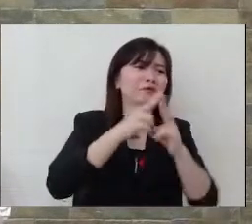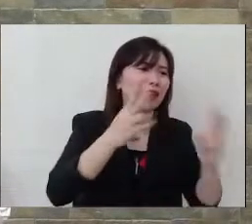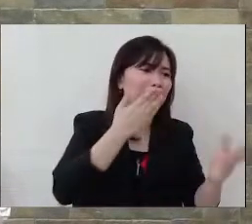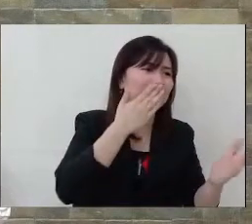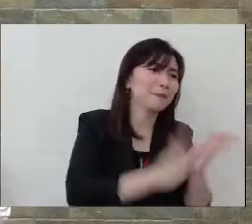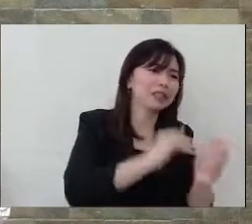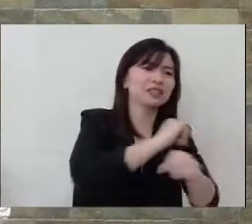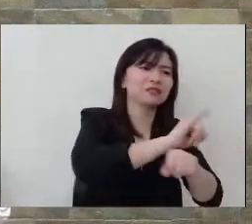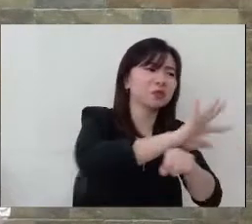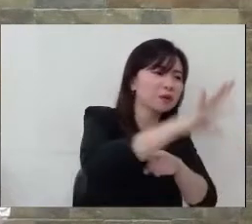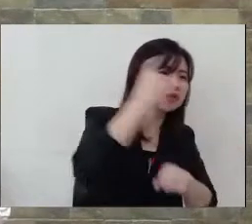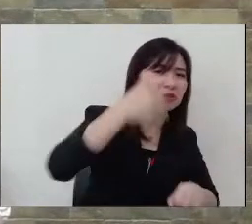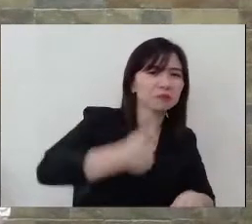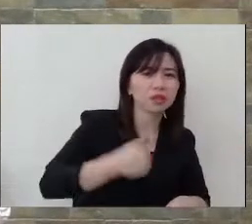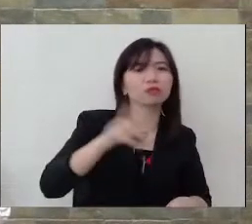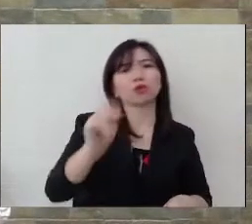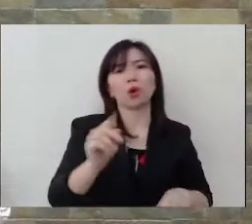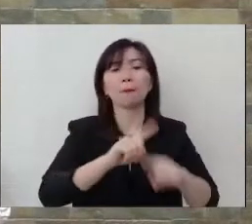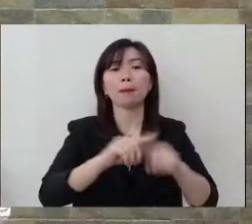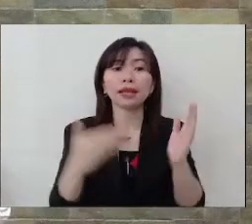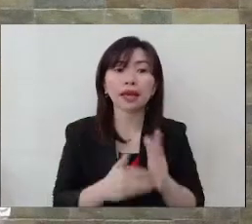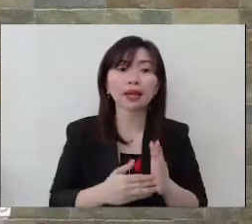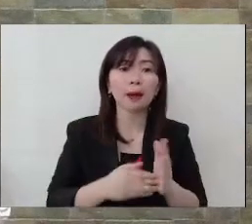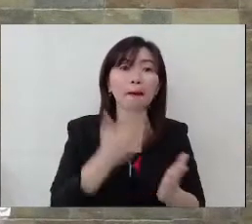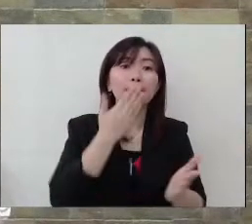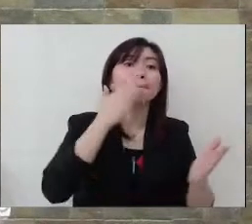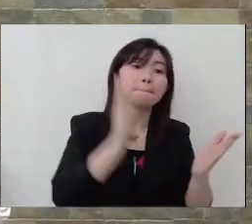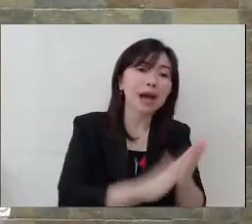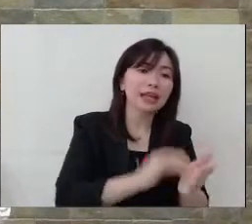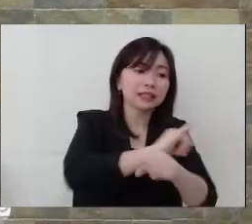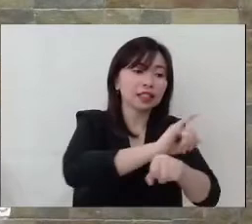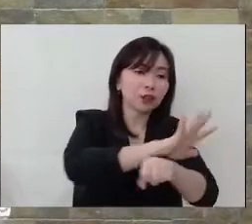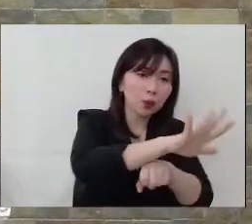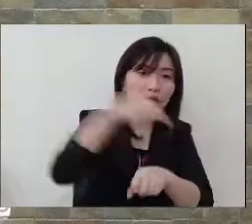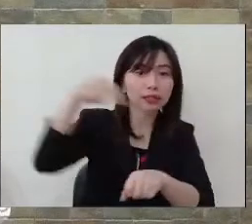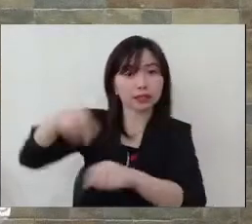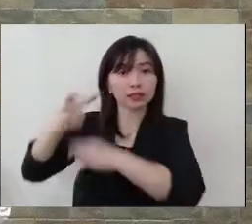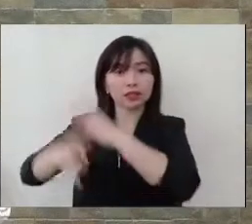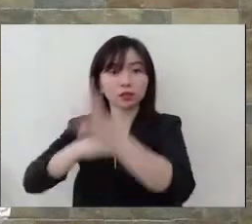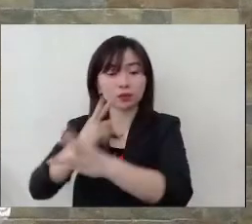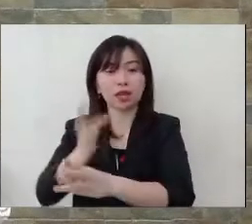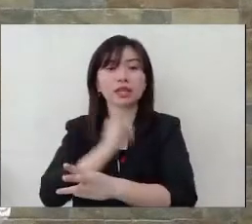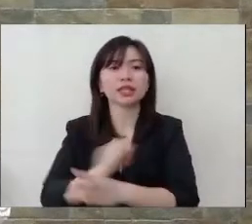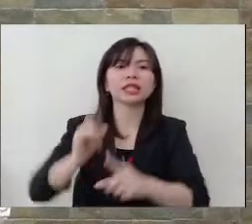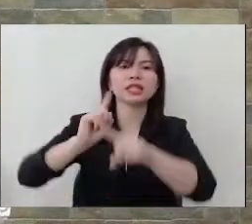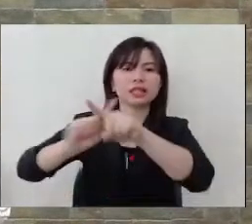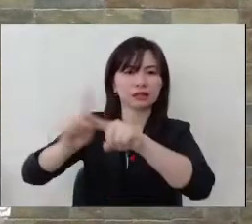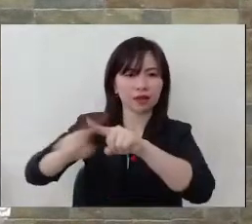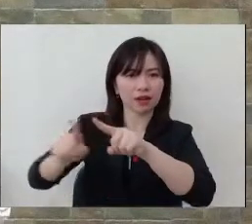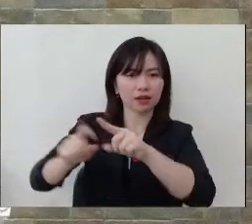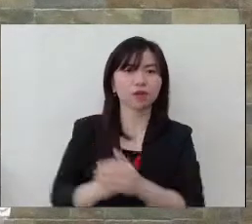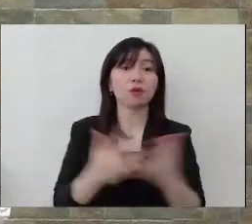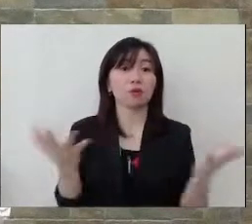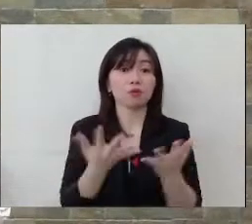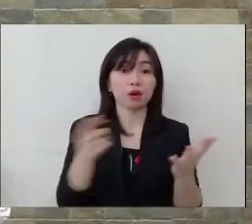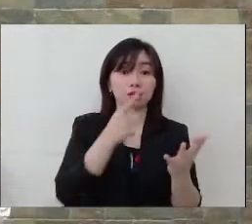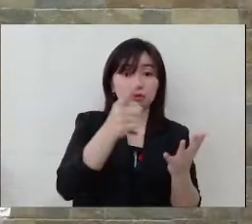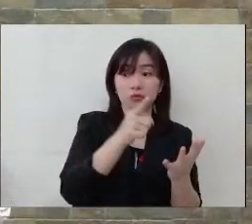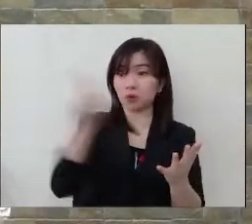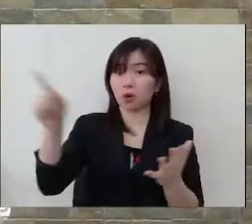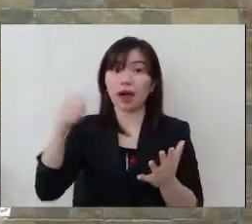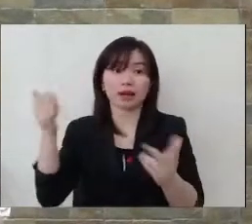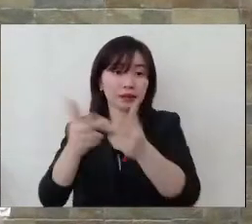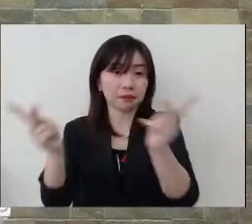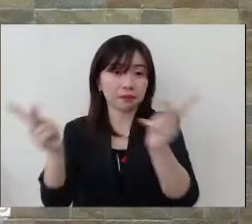Bad influence in this world is very much given. Kahit saan ka pumunta, nandiyan ang bad influence, nandiyan